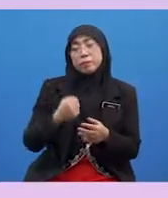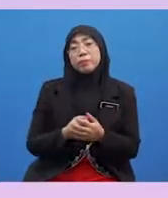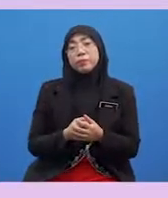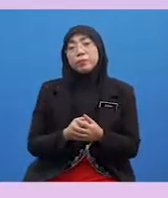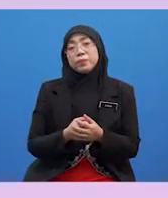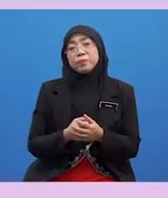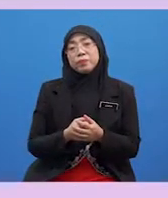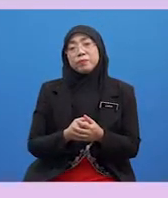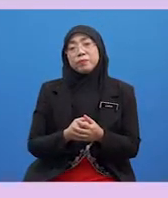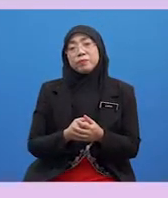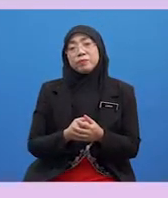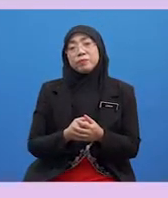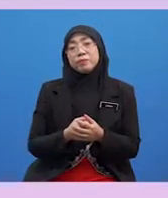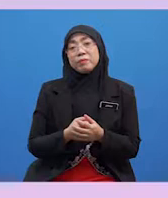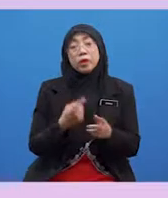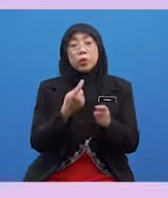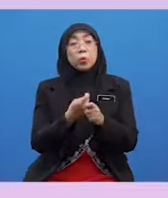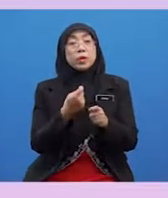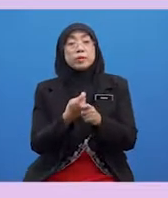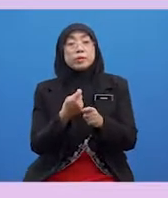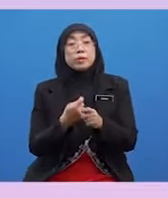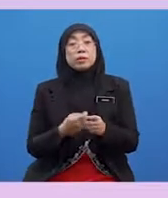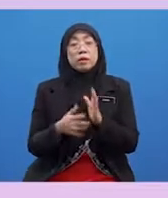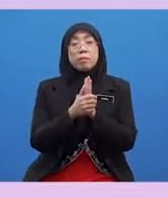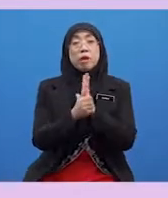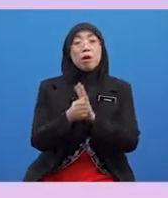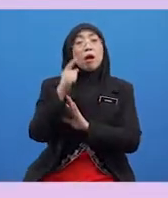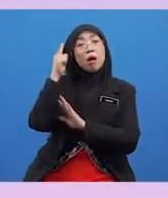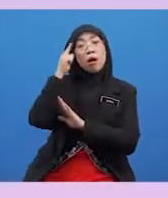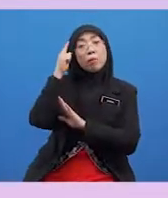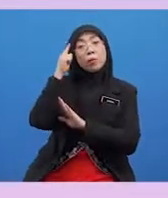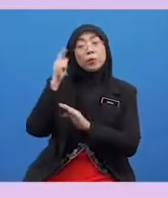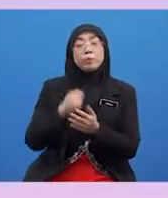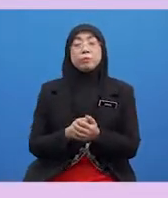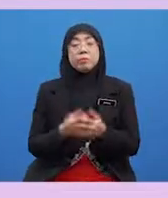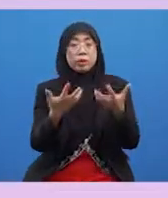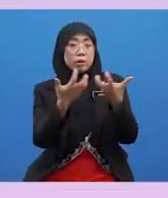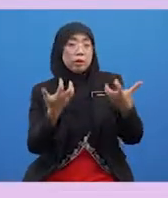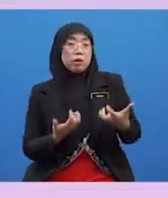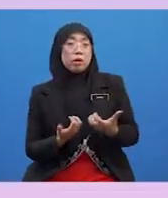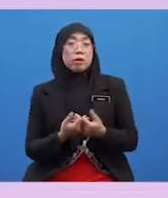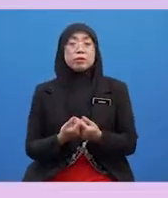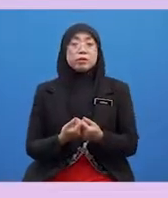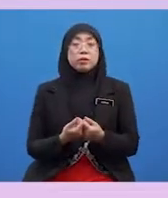persekitaran permainan pula sepatutnya menyediakan keadaan fizikal pemain,